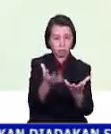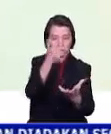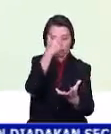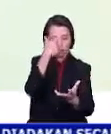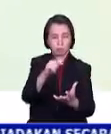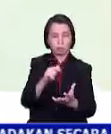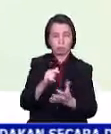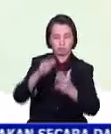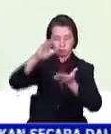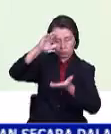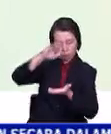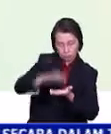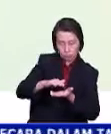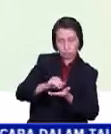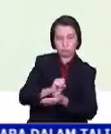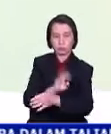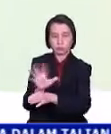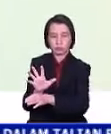membendung wabak ini.